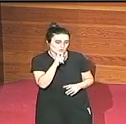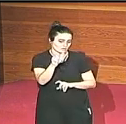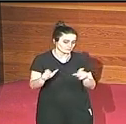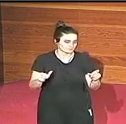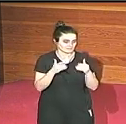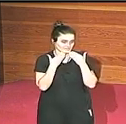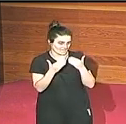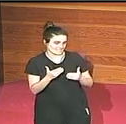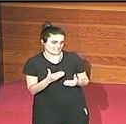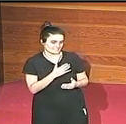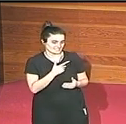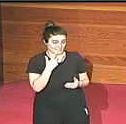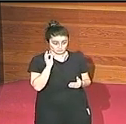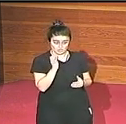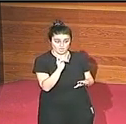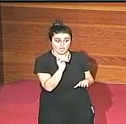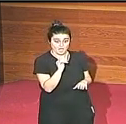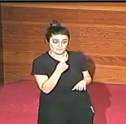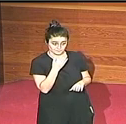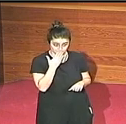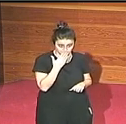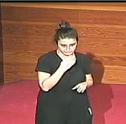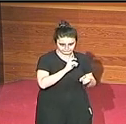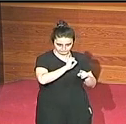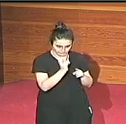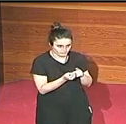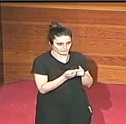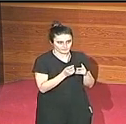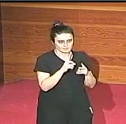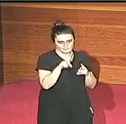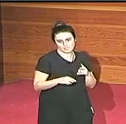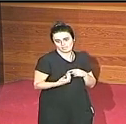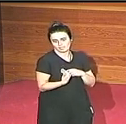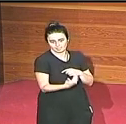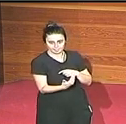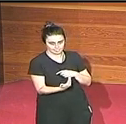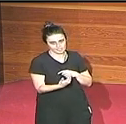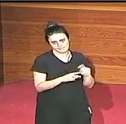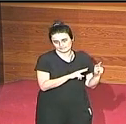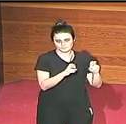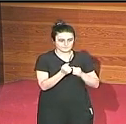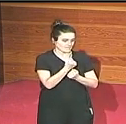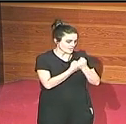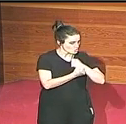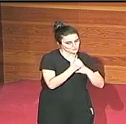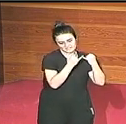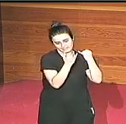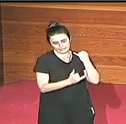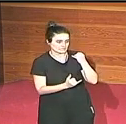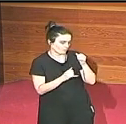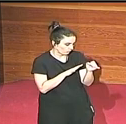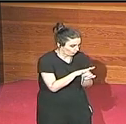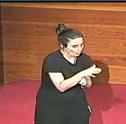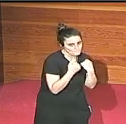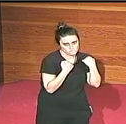Davidetan, ez dakit, leku askotan prekarietateak ere eta ekonomiak, krisiak eta bar, ba, eragin handia